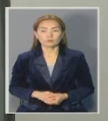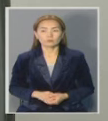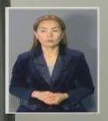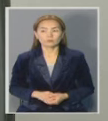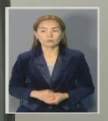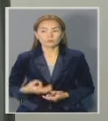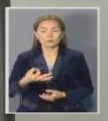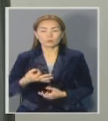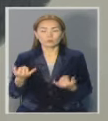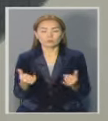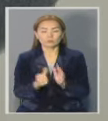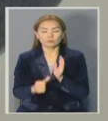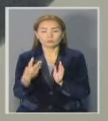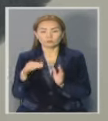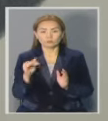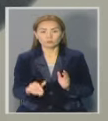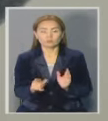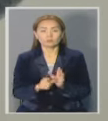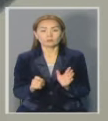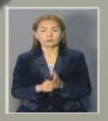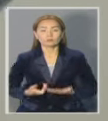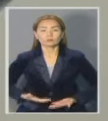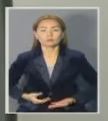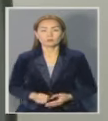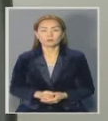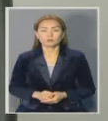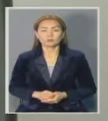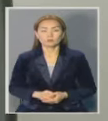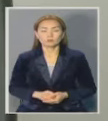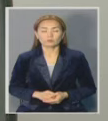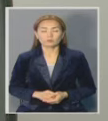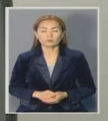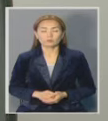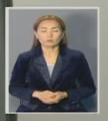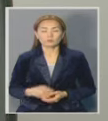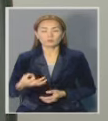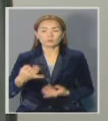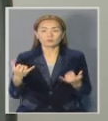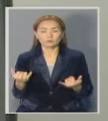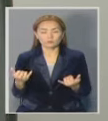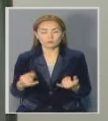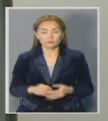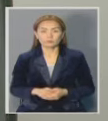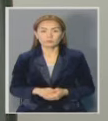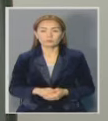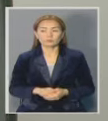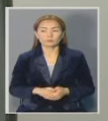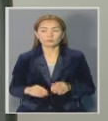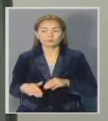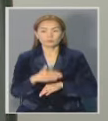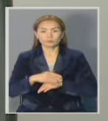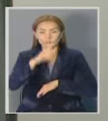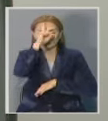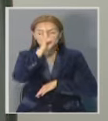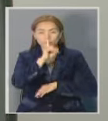қазір облыста бізде 63 мыңға жуық зейнеткер бар. Жалпы облыста қазір бұл қайырымдылық айын